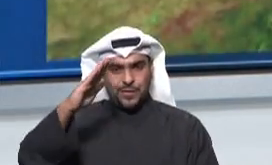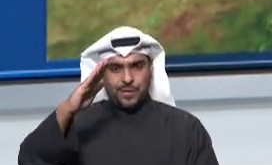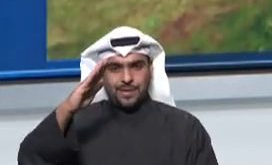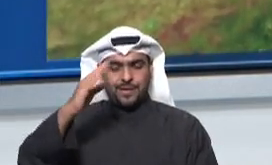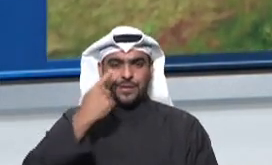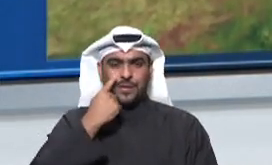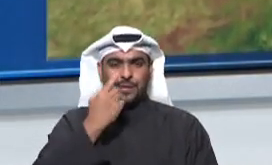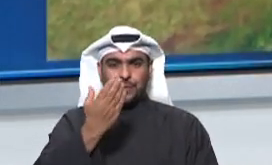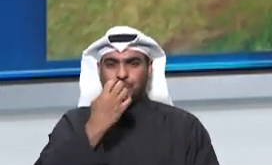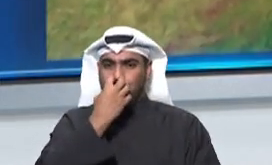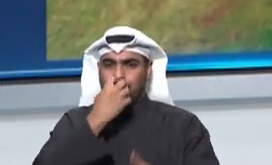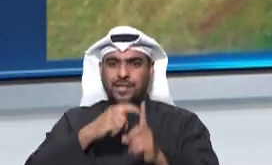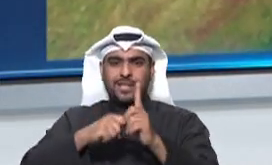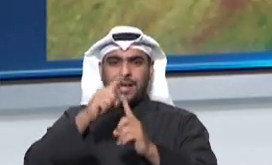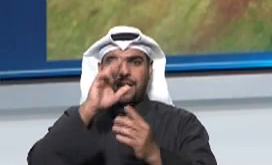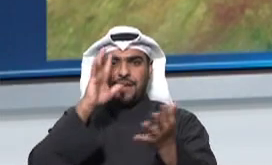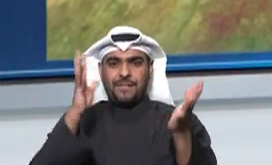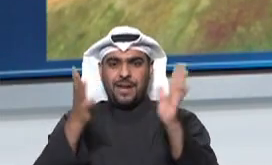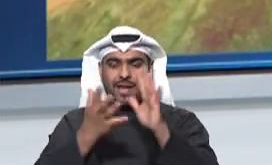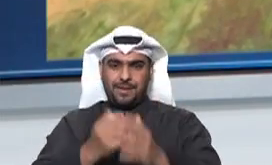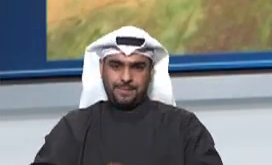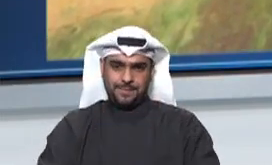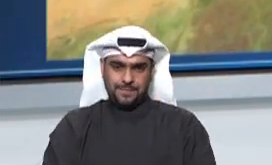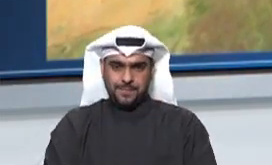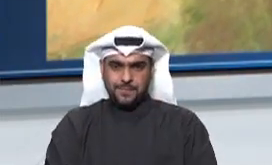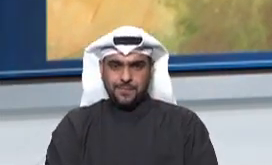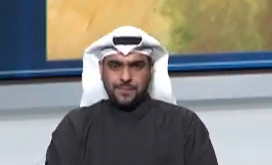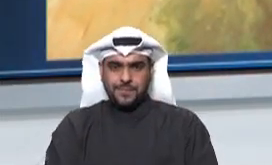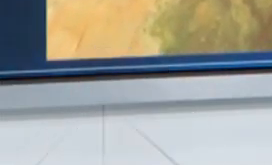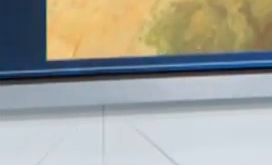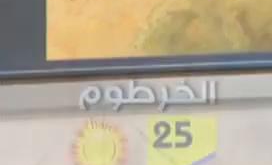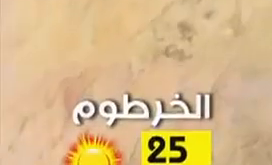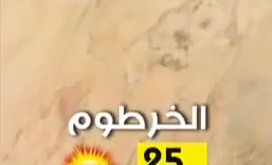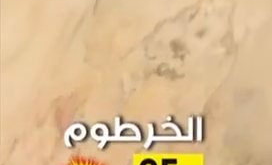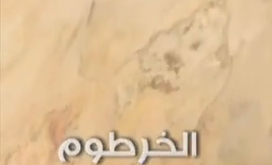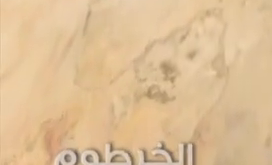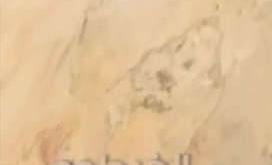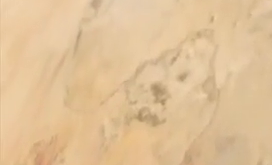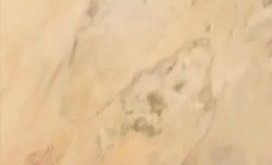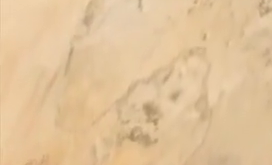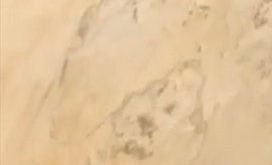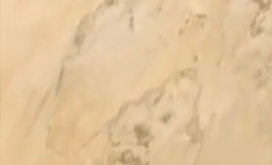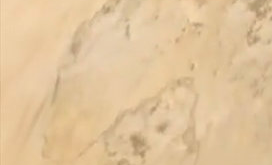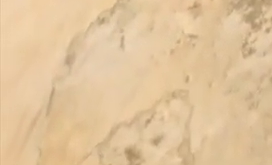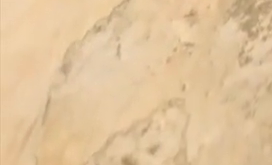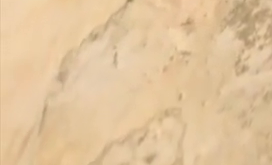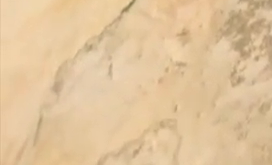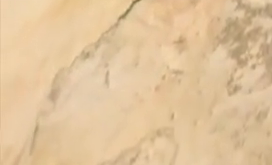ولكن بعد درجات الحرارة للعواصم والمدن حول العالم.